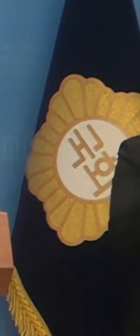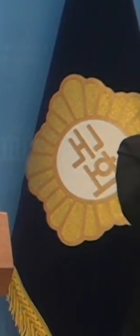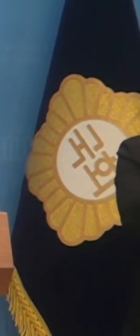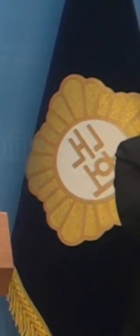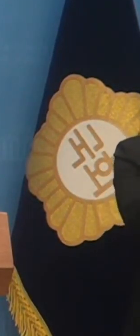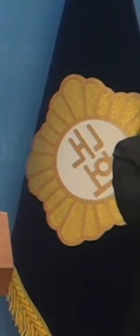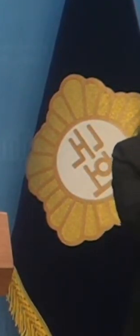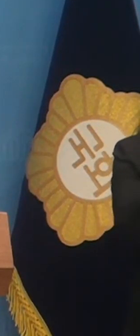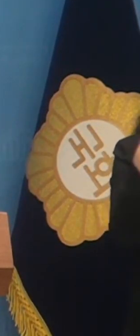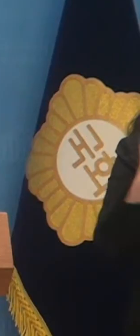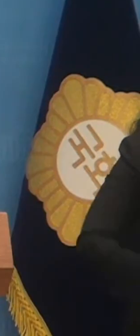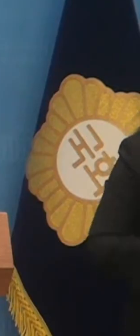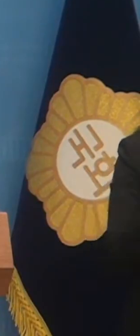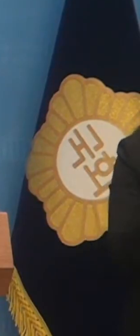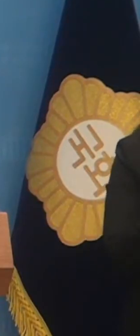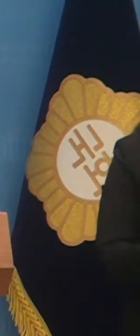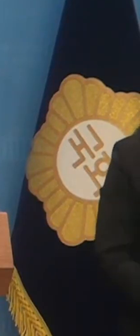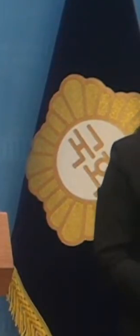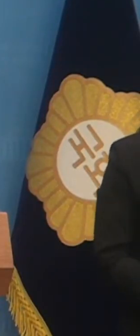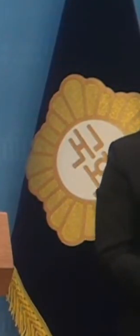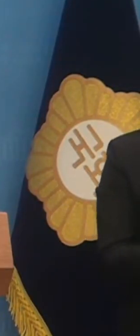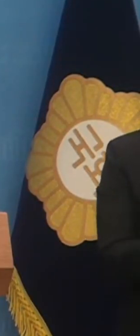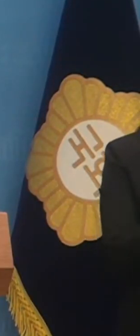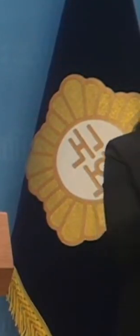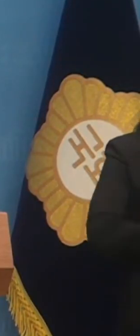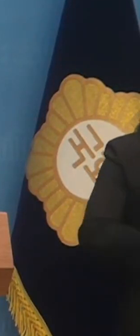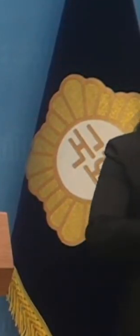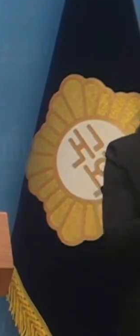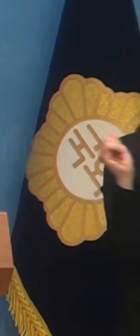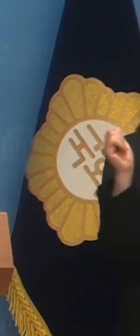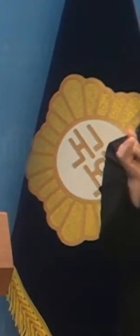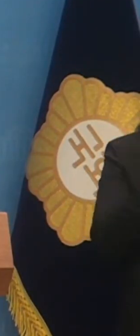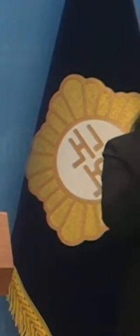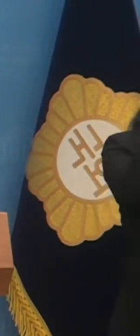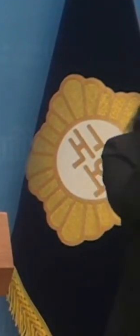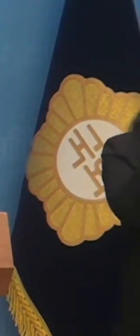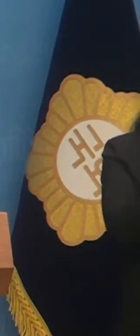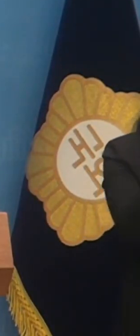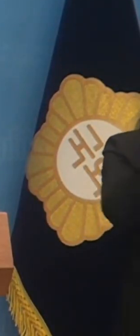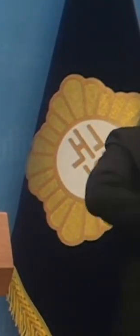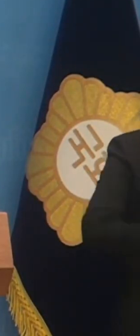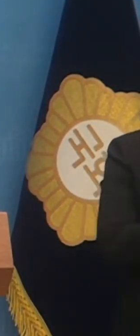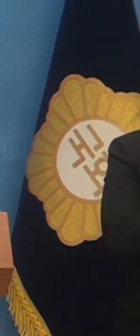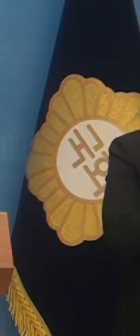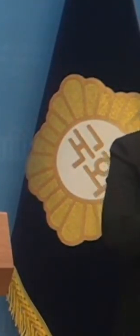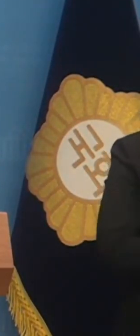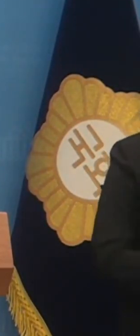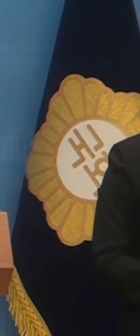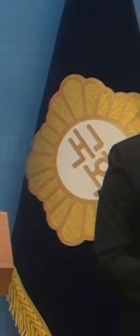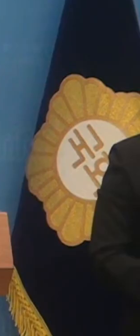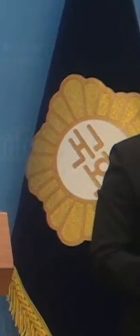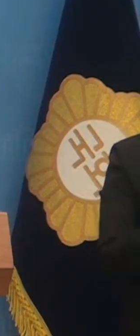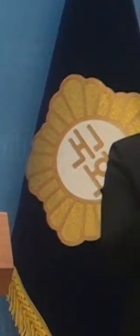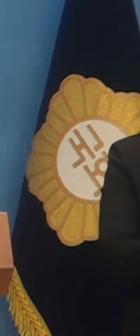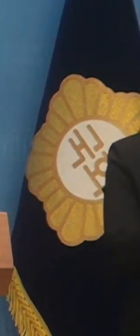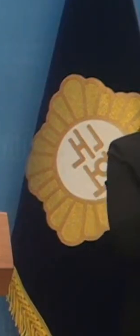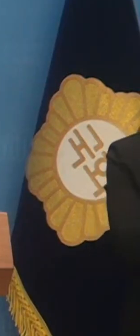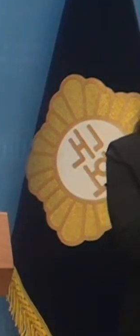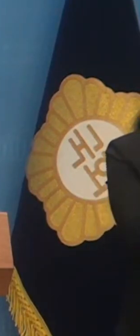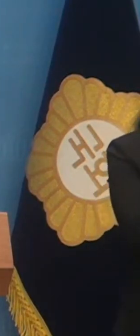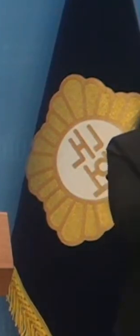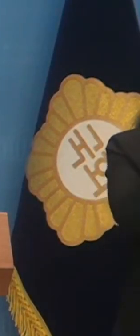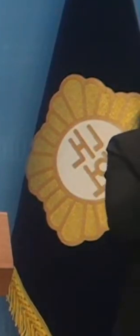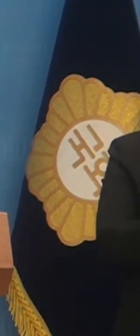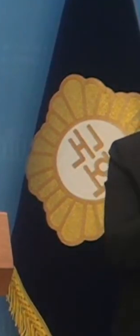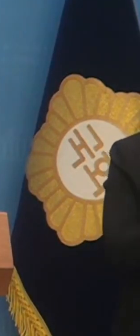재산공개 대상에서도 누락했기 때문에 공직자윤리법 위반 혐의가 굉장히 짙습니다. 부끄럽고 죄송할